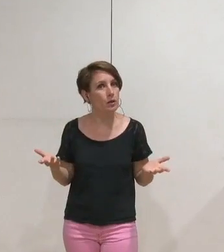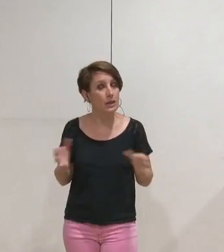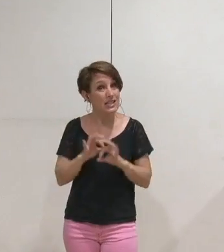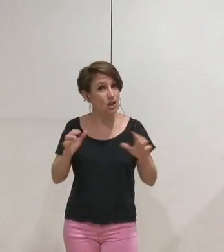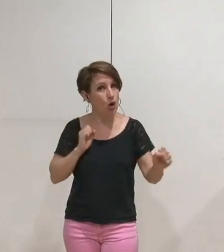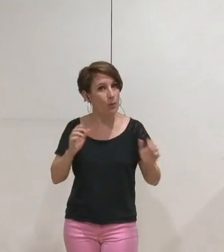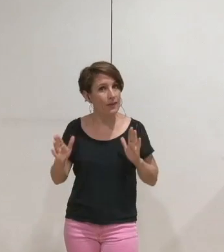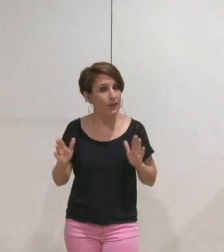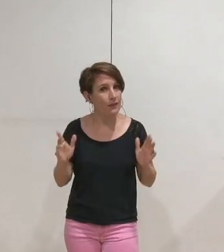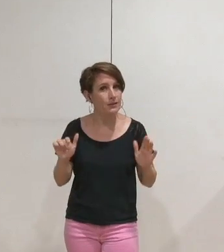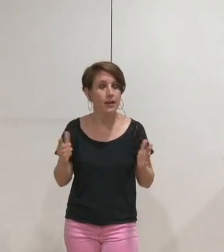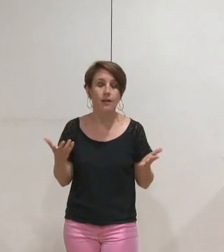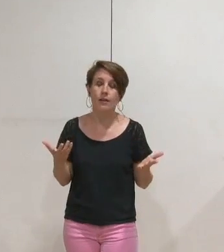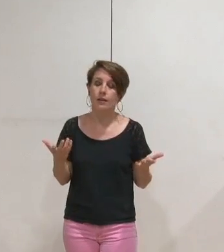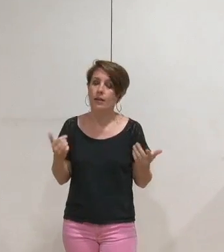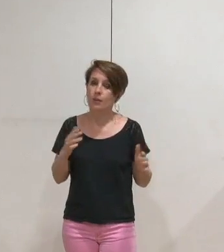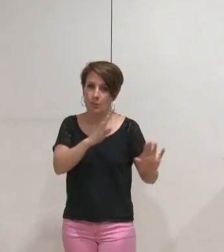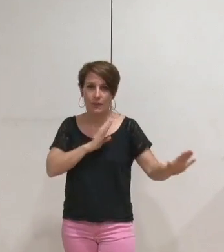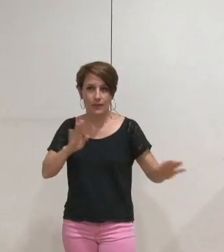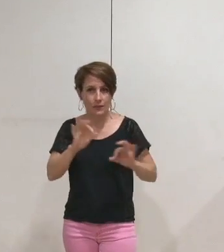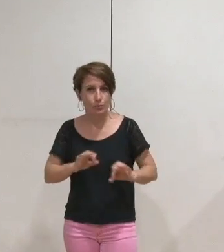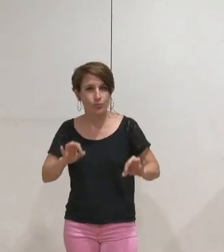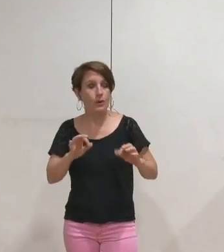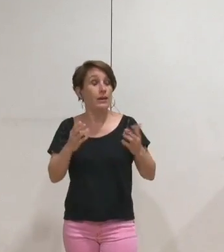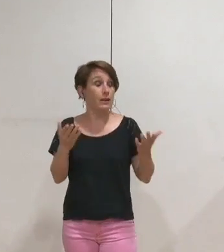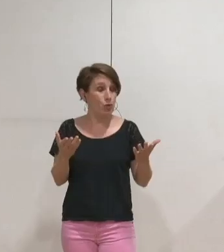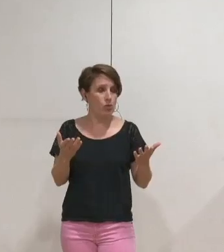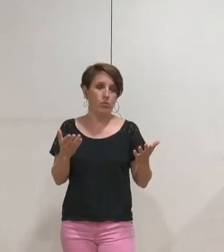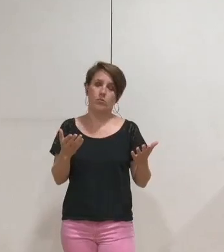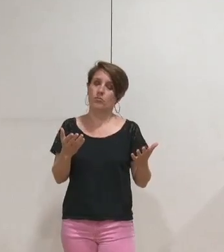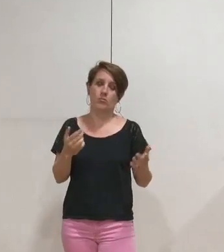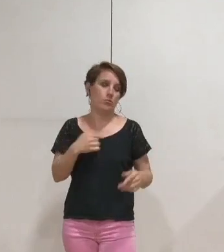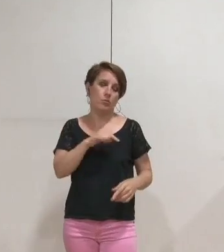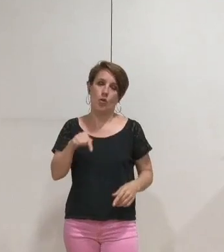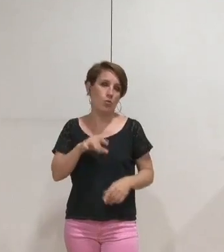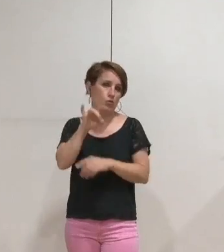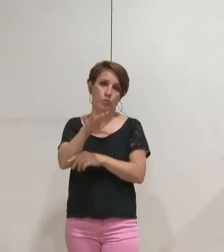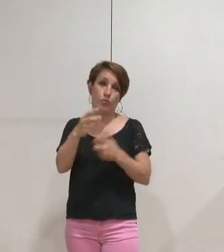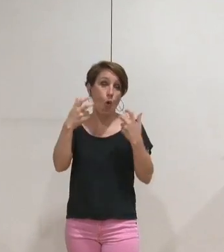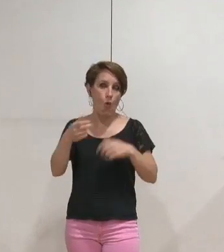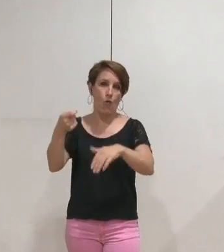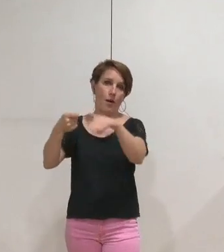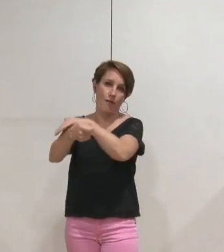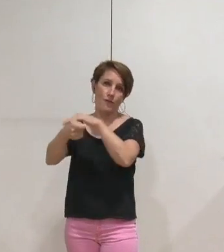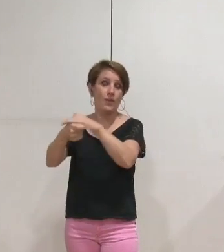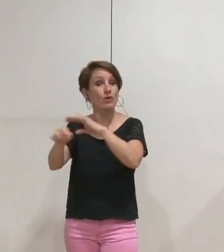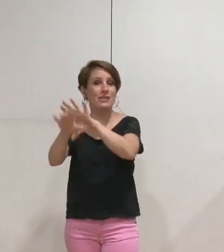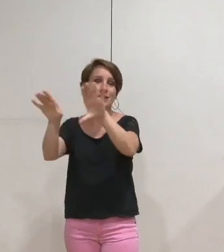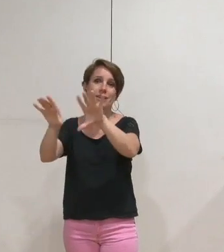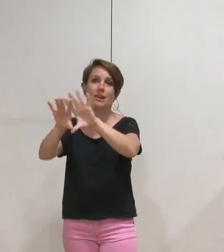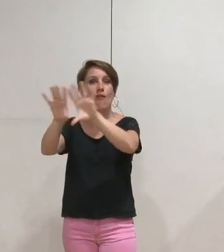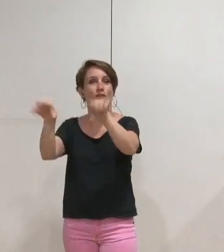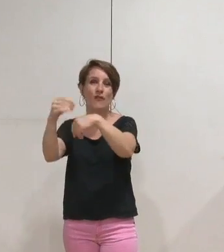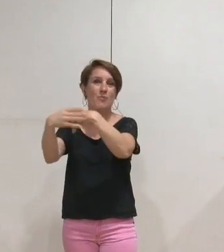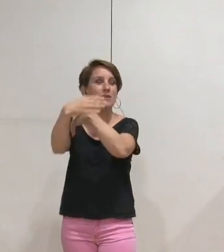Greno ne peut pas que ce soit le CCS ou la direction des affaires culturelles financer des sorties familiales euh